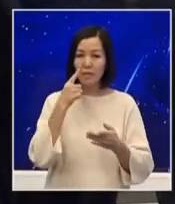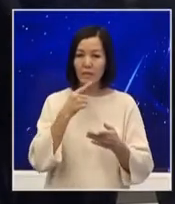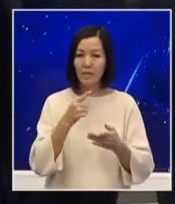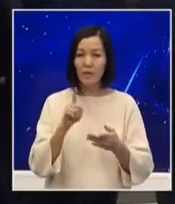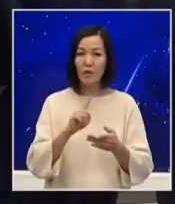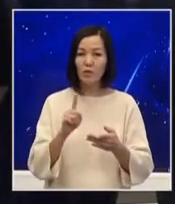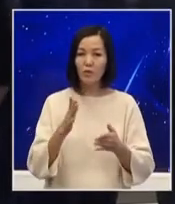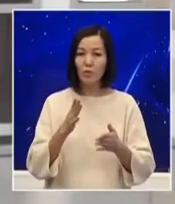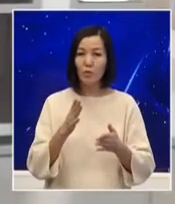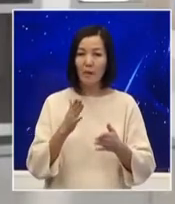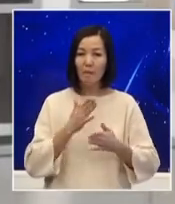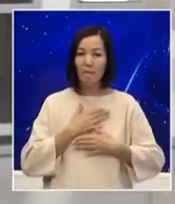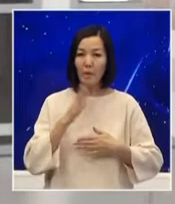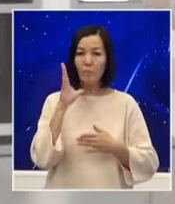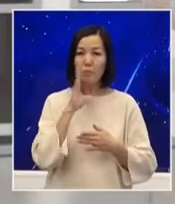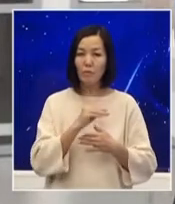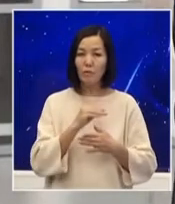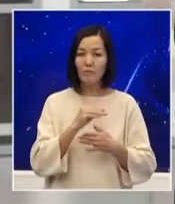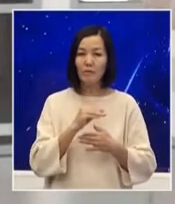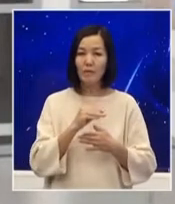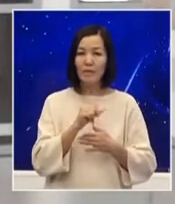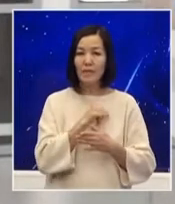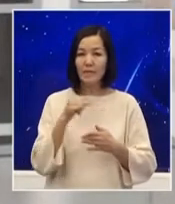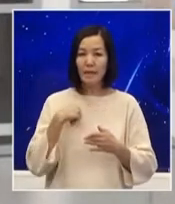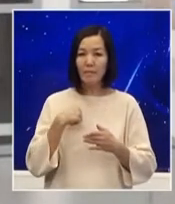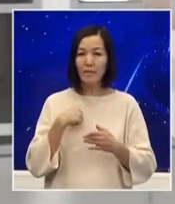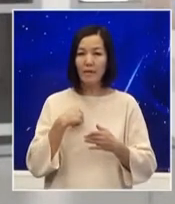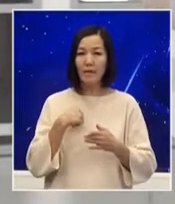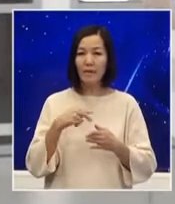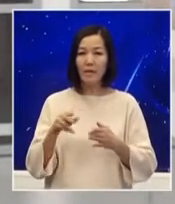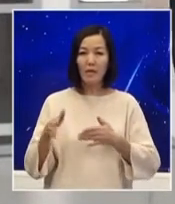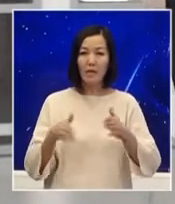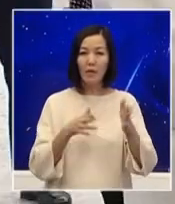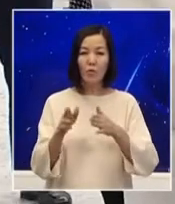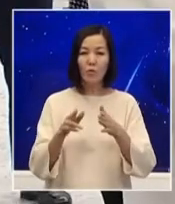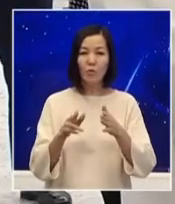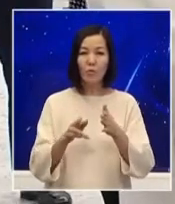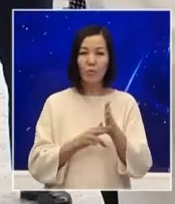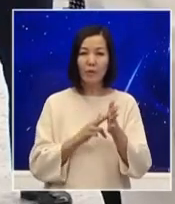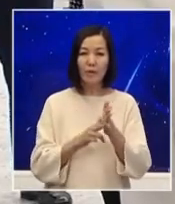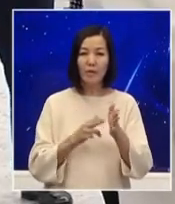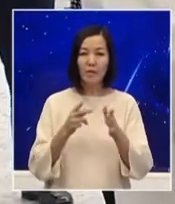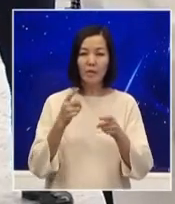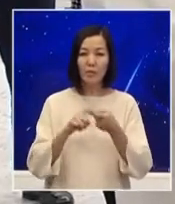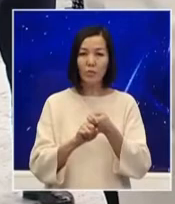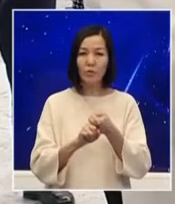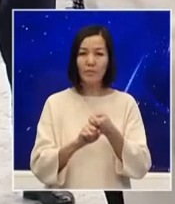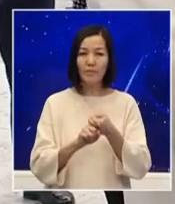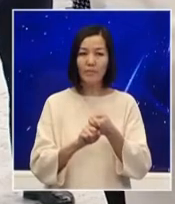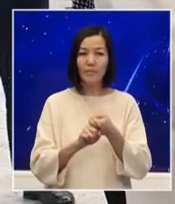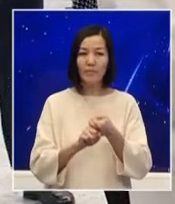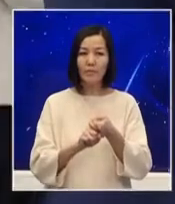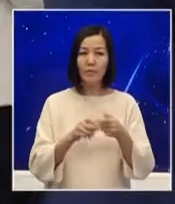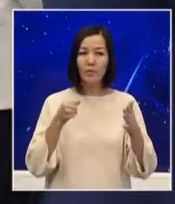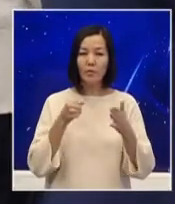мы можем сами эту дорогу протянуть. И плюс от этого, от Талдыкургана, Любовь Владимировна, до